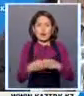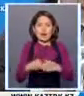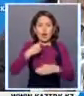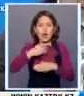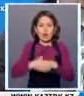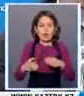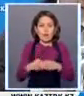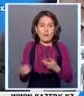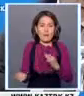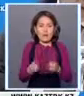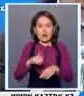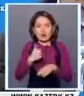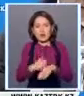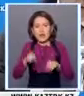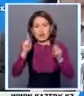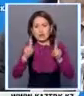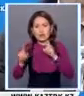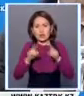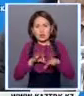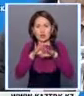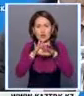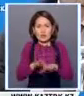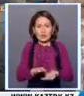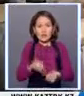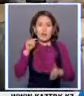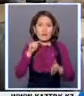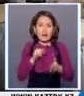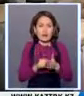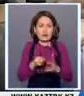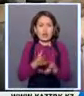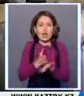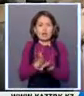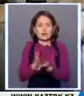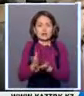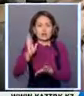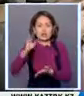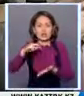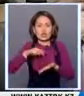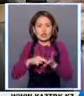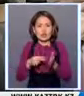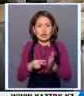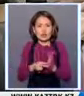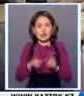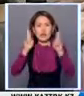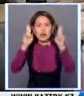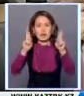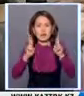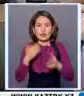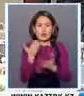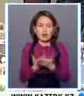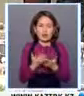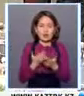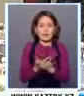шара партияның орталық аппарат басшылары үшін арнайы ұйымдастырылды. Мақсат тыңдаушыларды стратегиялық жоспарлау әдісімен, оның қағидаттары